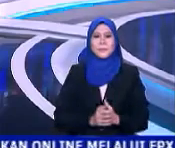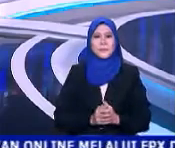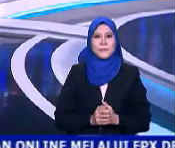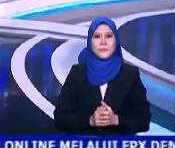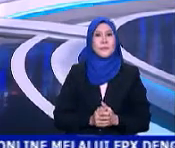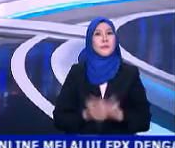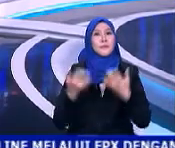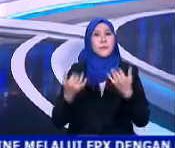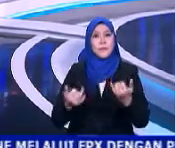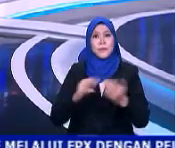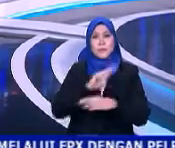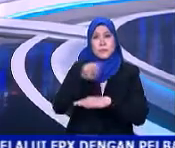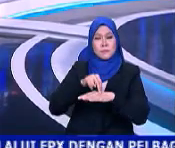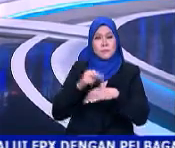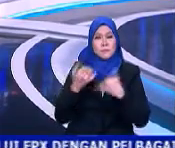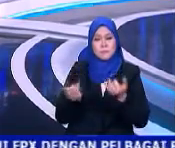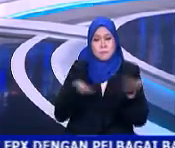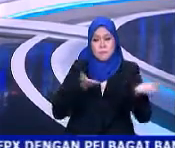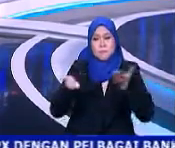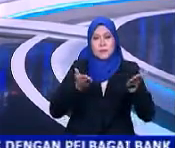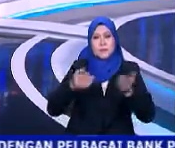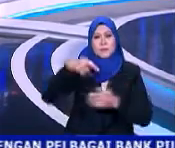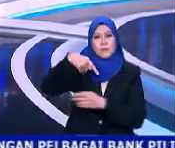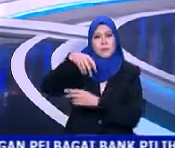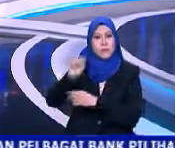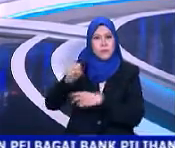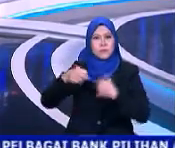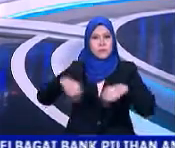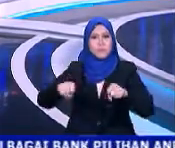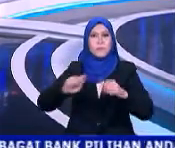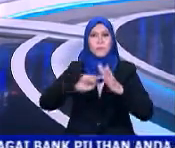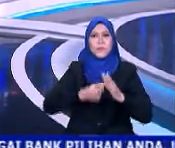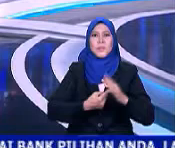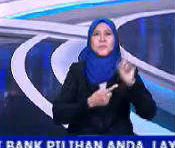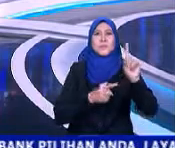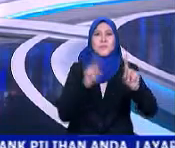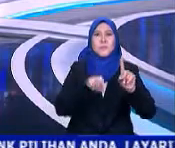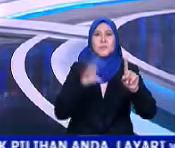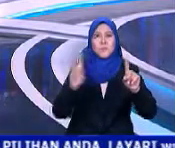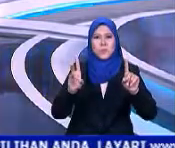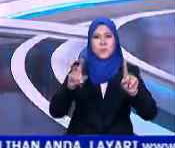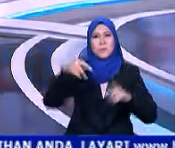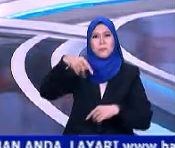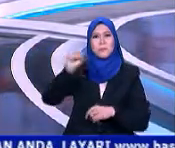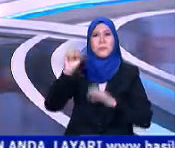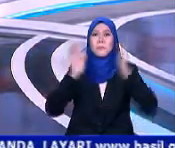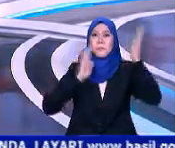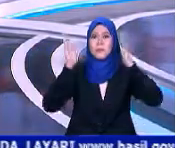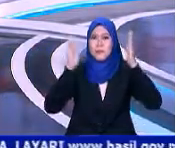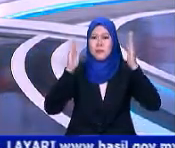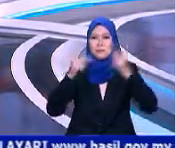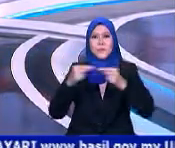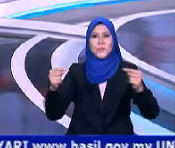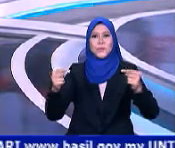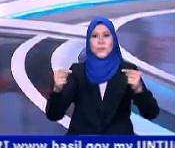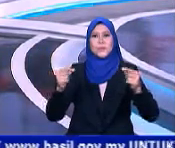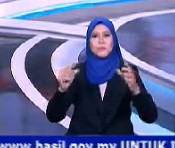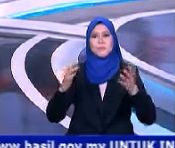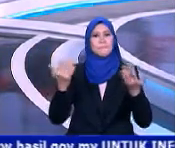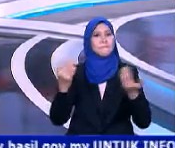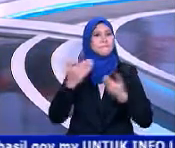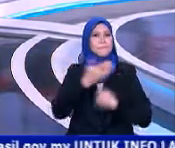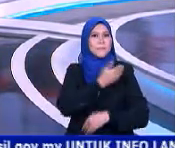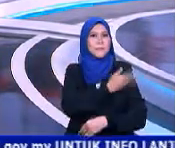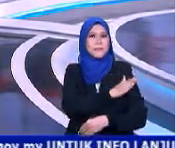Baik, susulan rasionalisasi perkhidmatan pos rider bermula 1 Julai, Pos Malaysia memutuskan bekas ejen